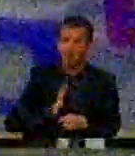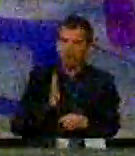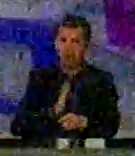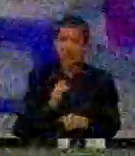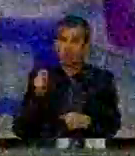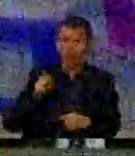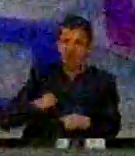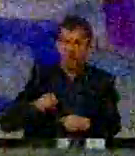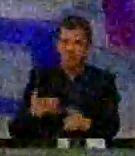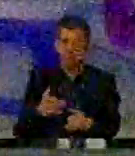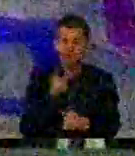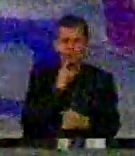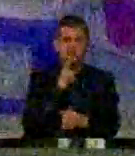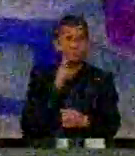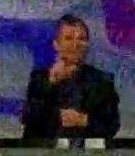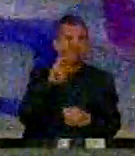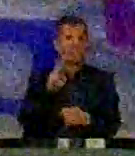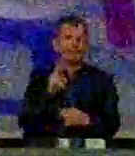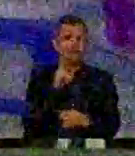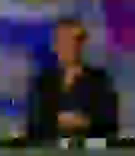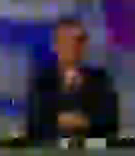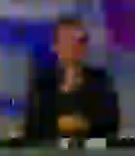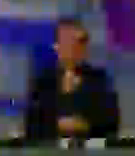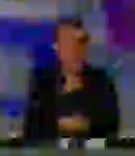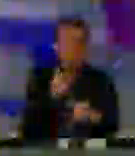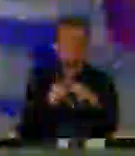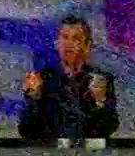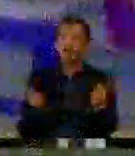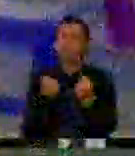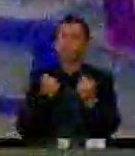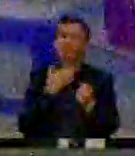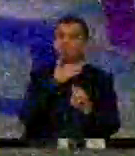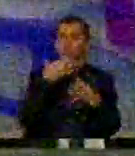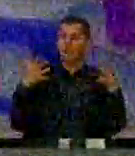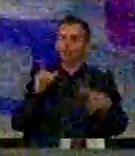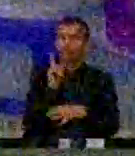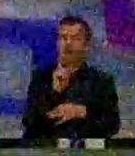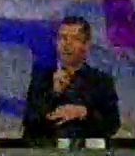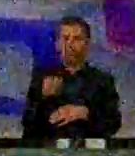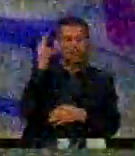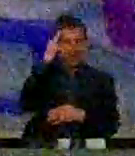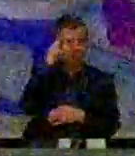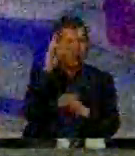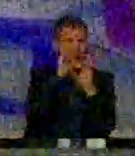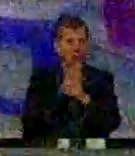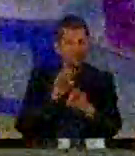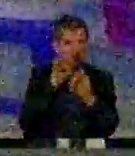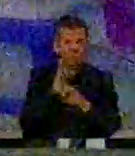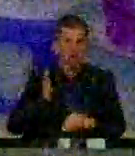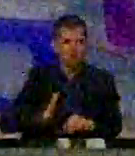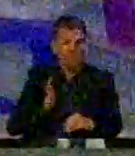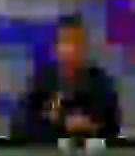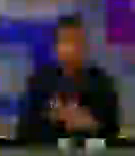njerëz të cilët kanë një CV të zbet ose kanë aktivitete jo të mëdhaja, nuk janë të njohur në komunitetin kulturor.